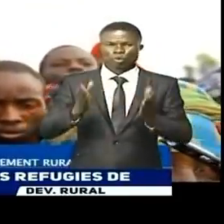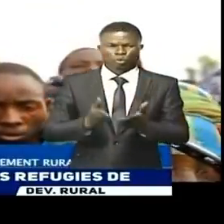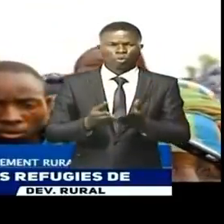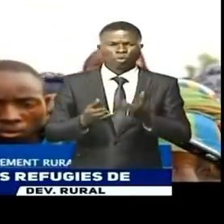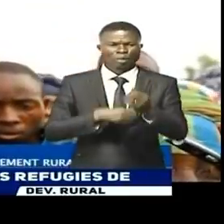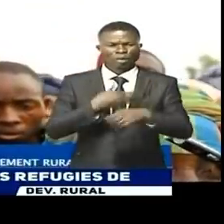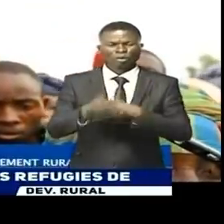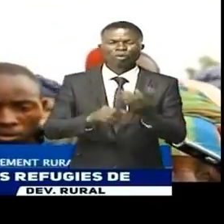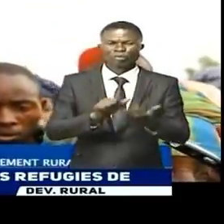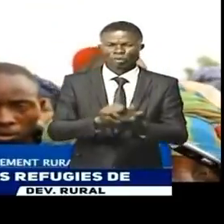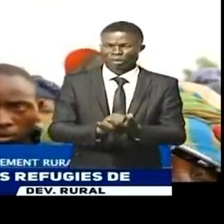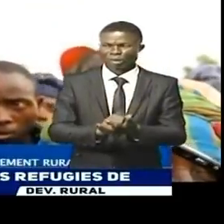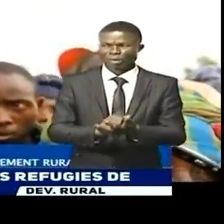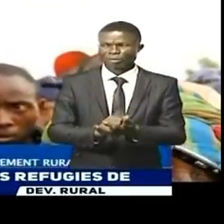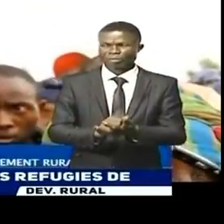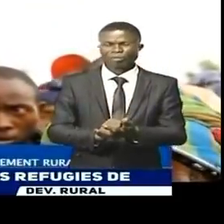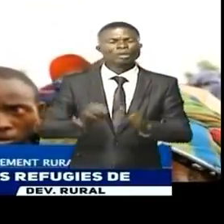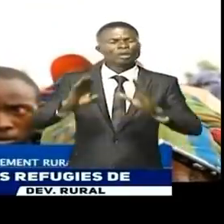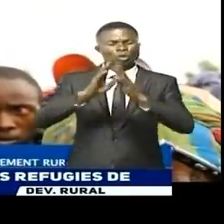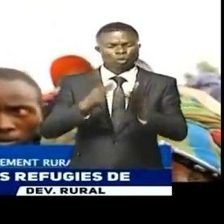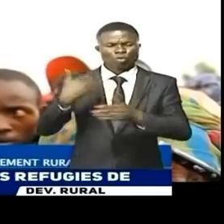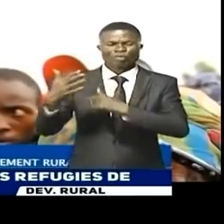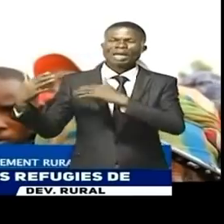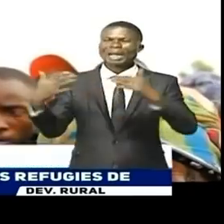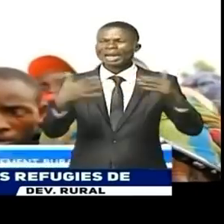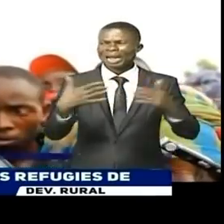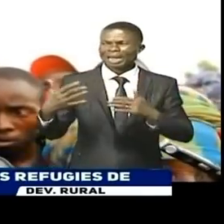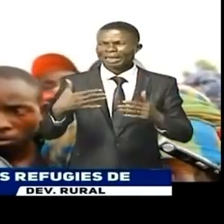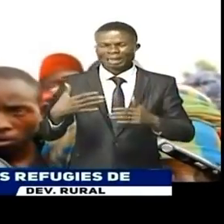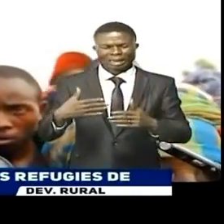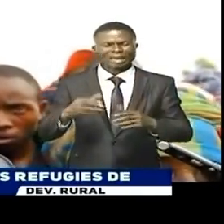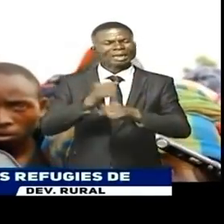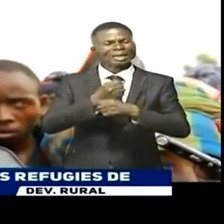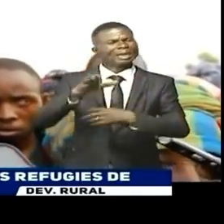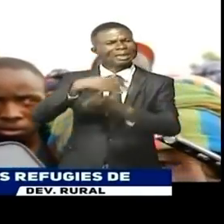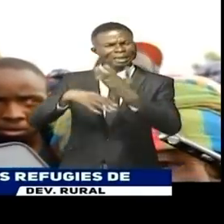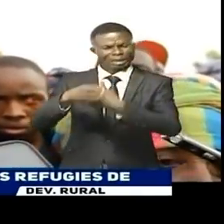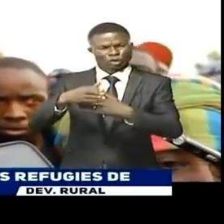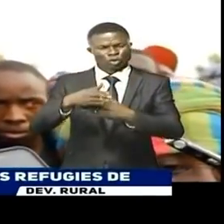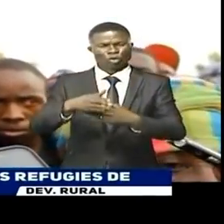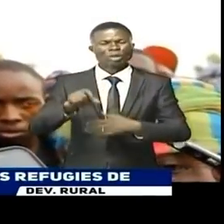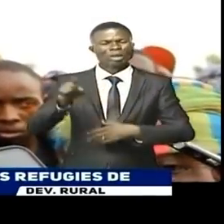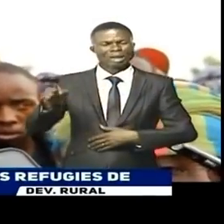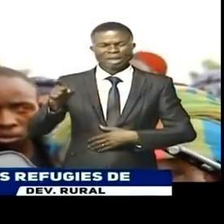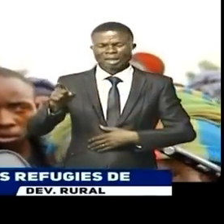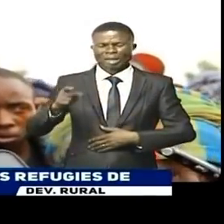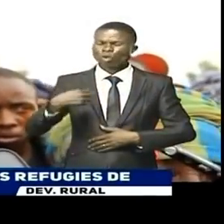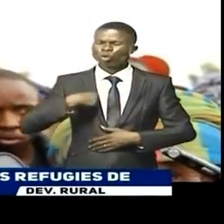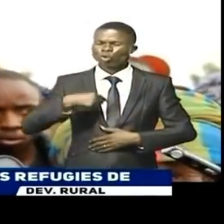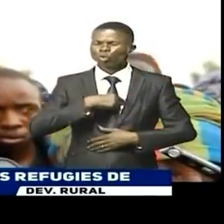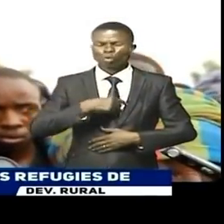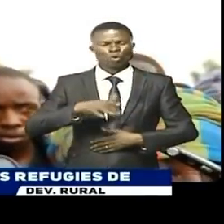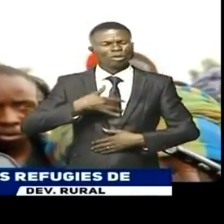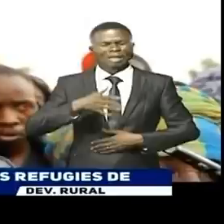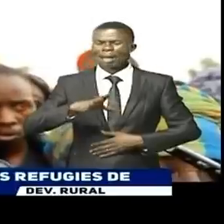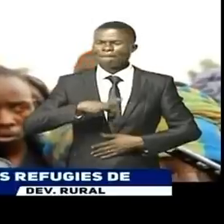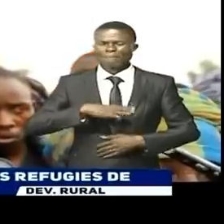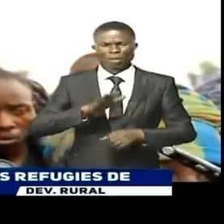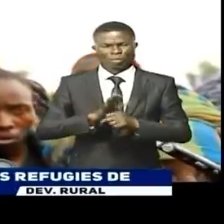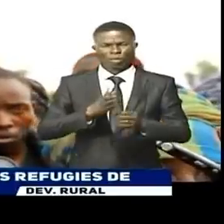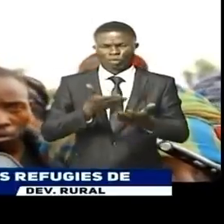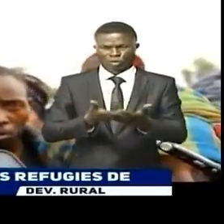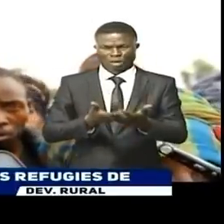le thème des arts c'est qu'ils sont en train de se livrer à baby couple armé d'un couteau